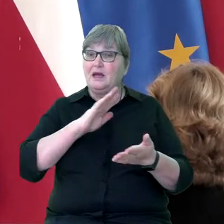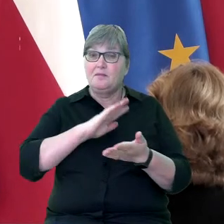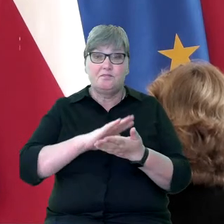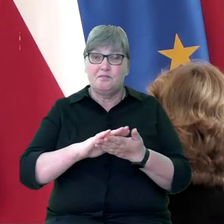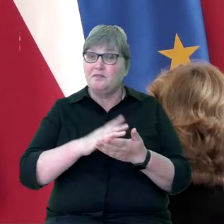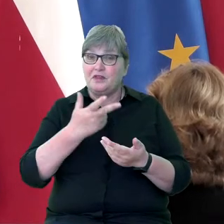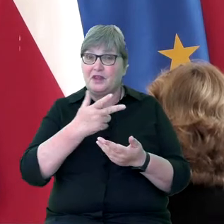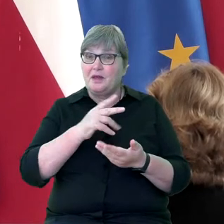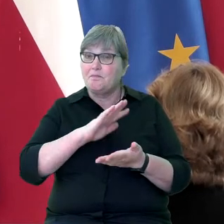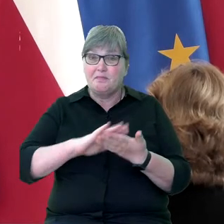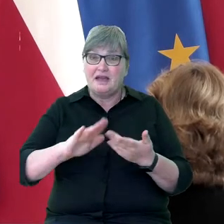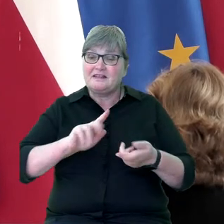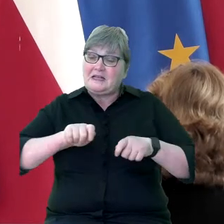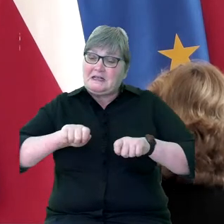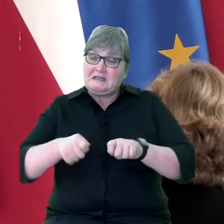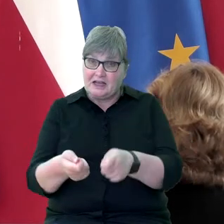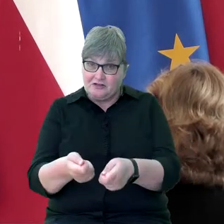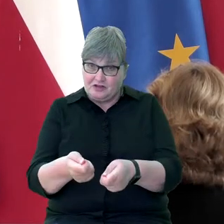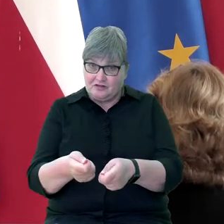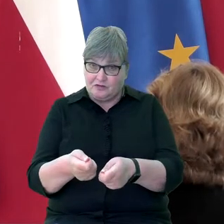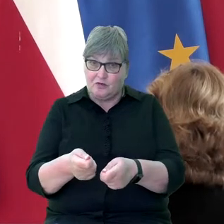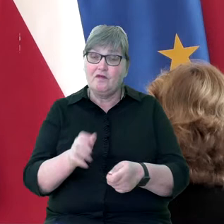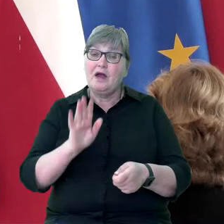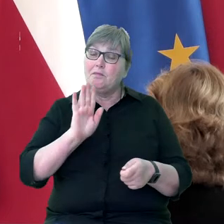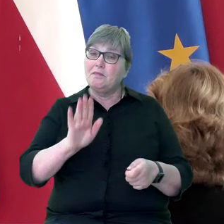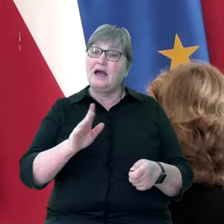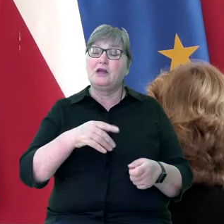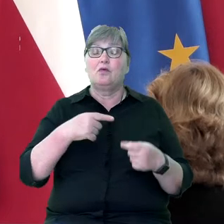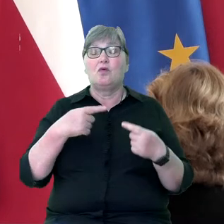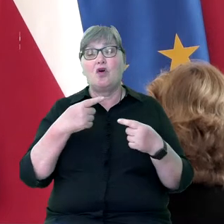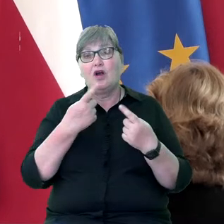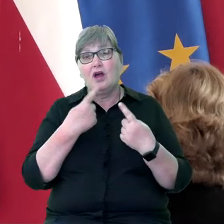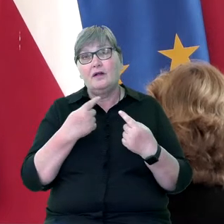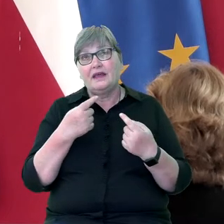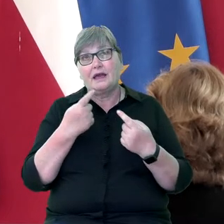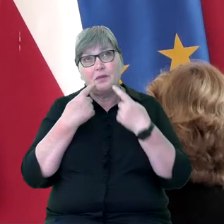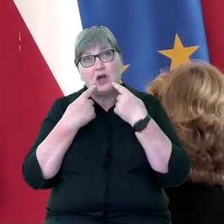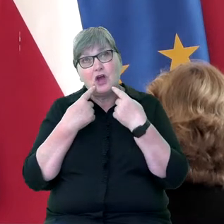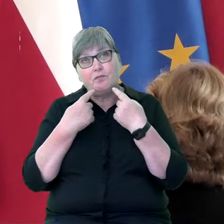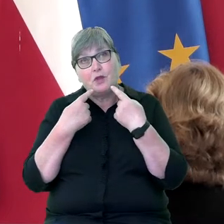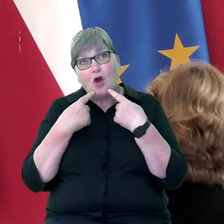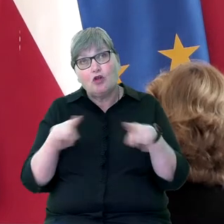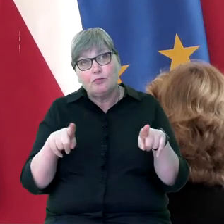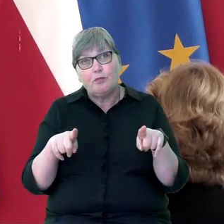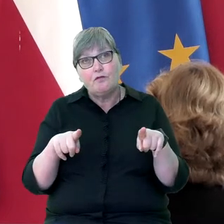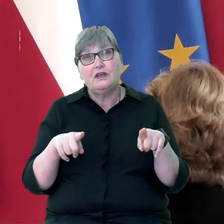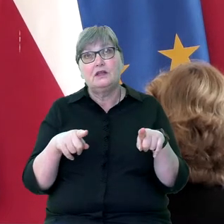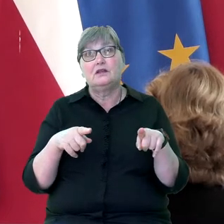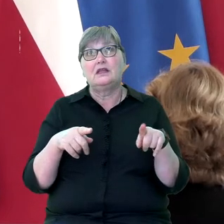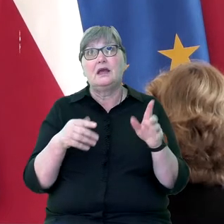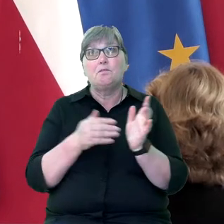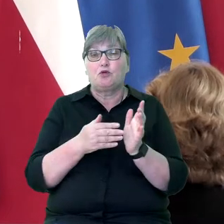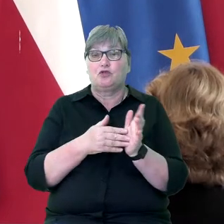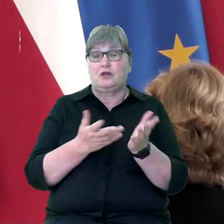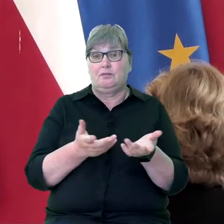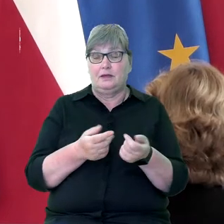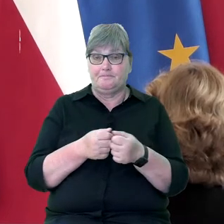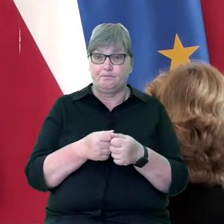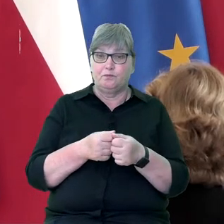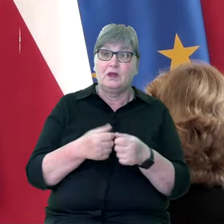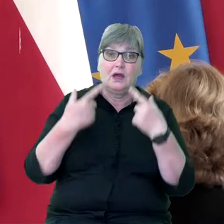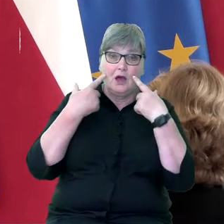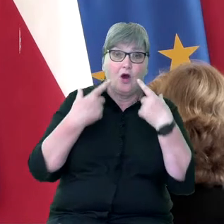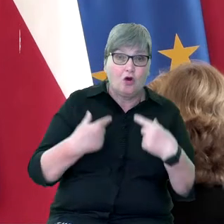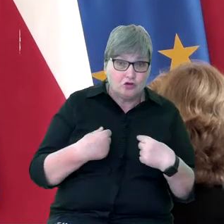zewnątrz, ponieważ są odpowiednio uposażone w sposób odpowiadający ich potrzebom ekonomicznym i kulturowym. Osób, których byt